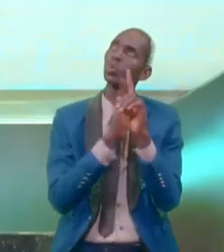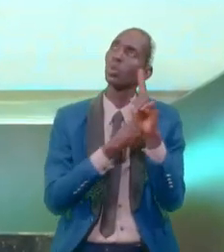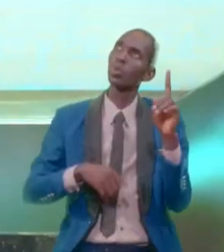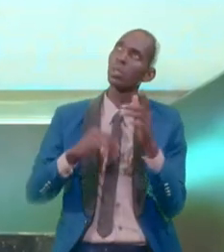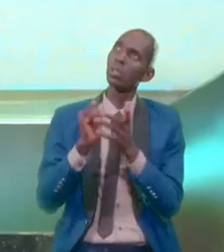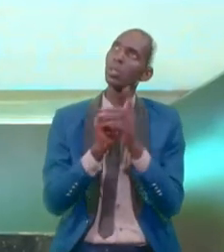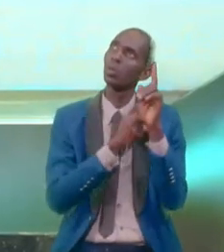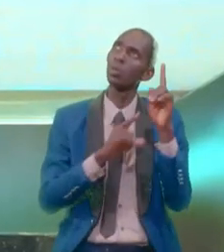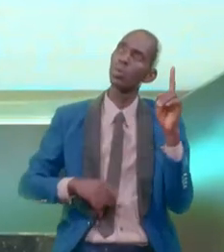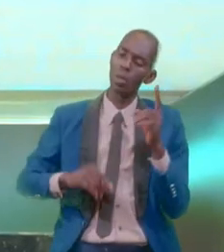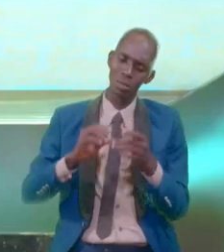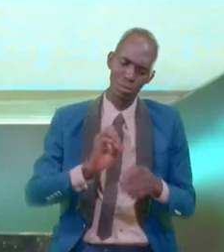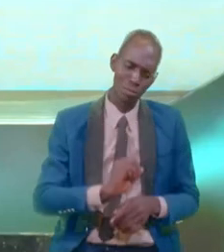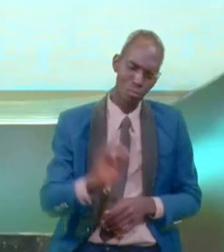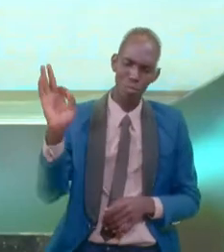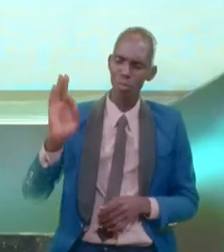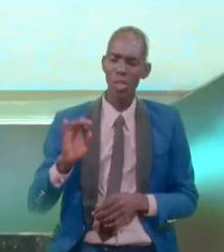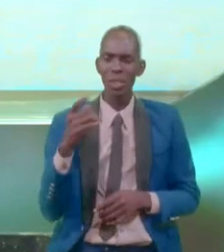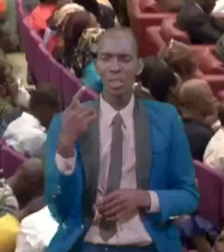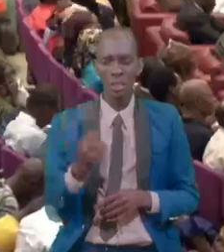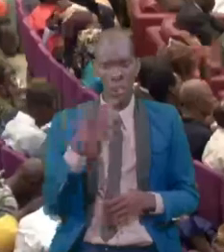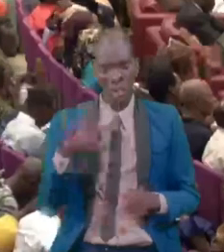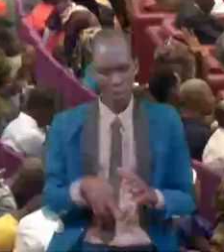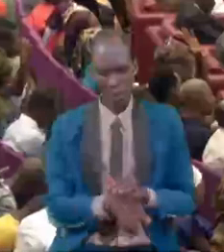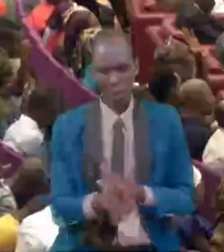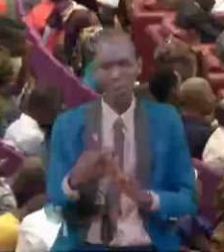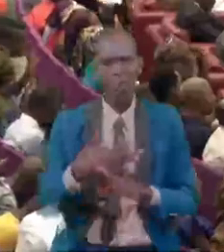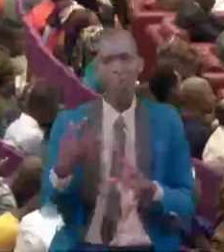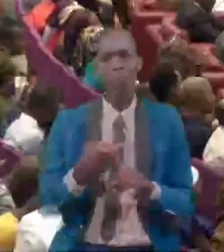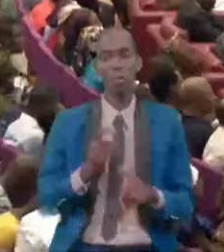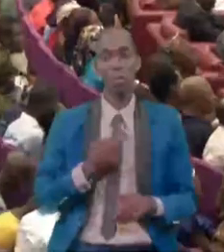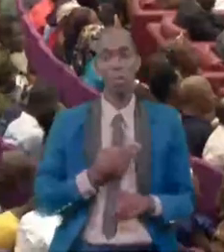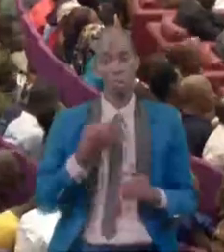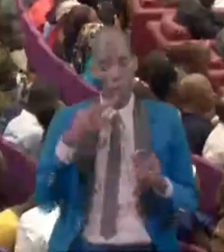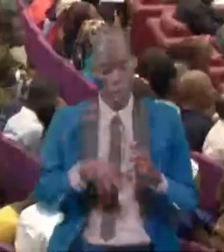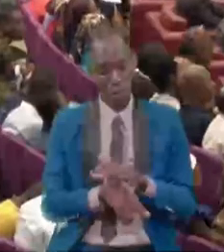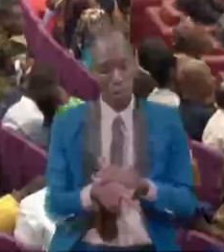nous ces serpents. Les serpents ôtés ce soir.